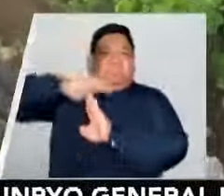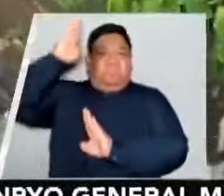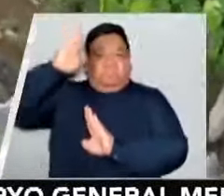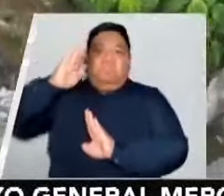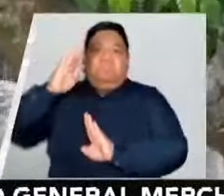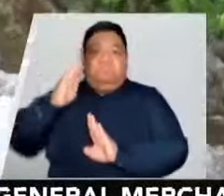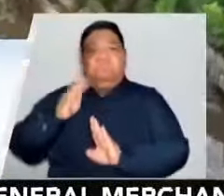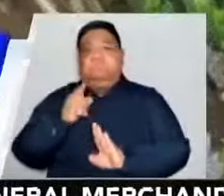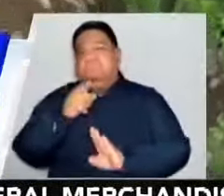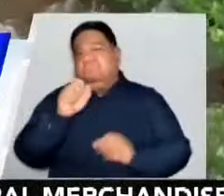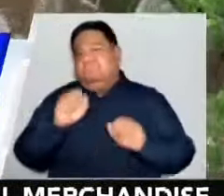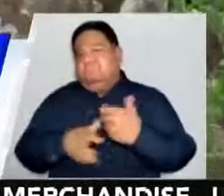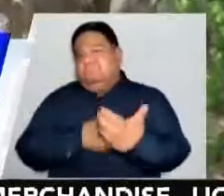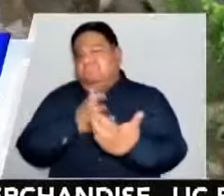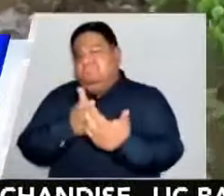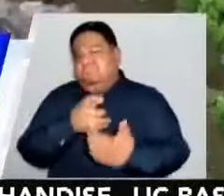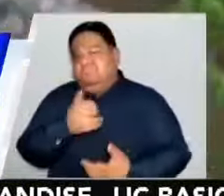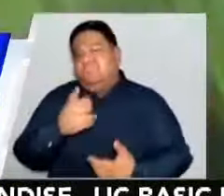malaespadang rock formation.